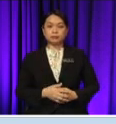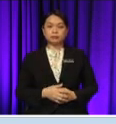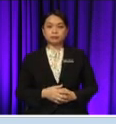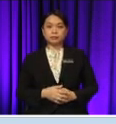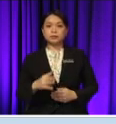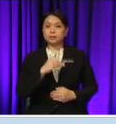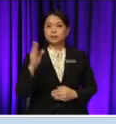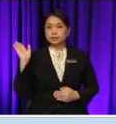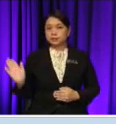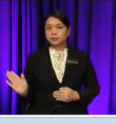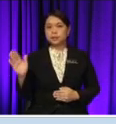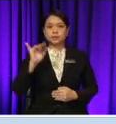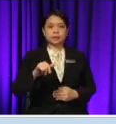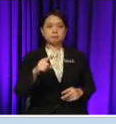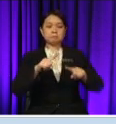membisukan